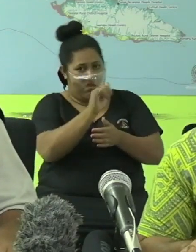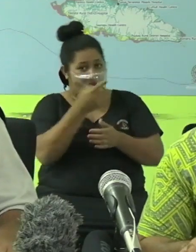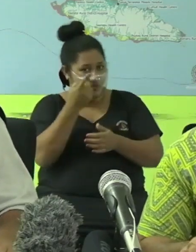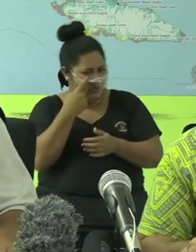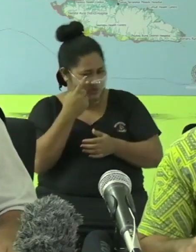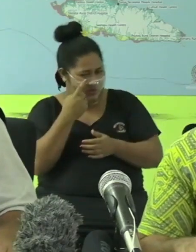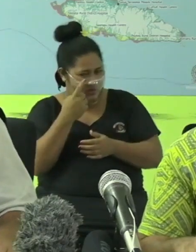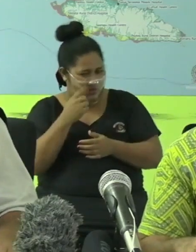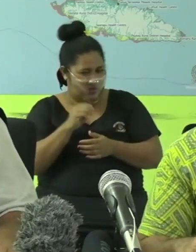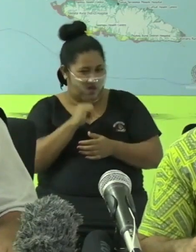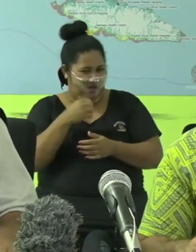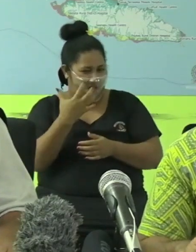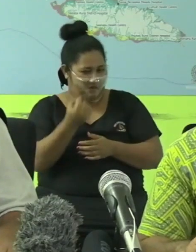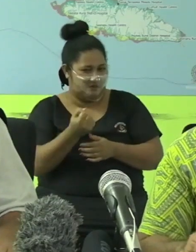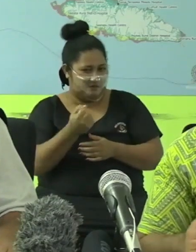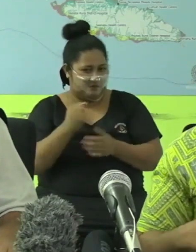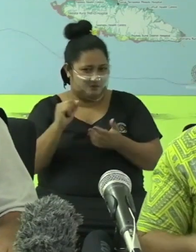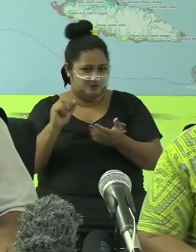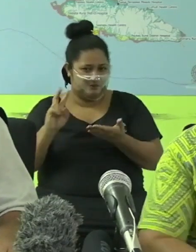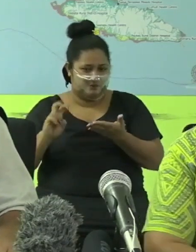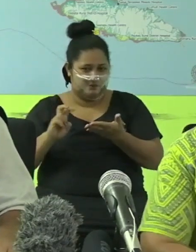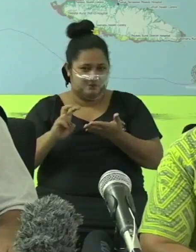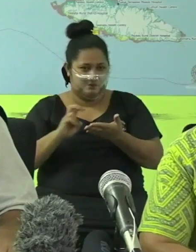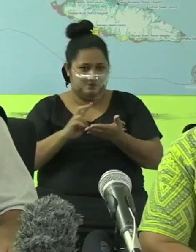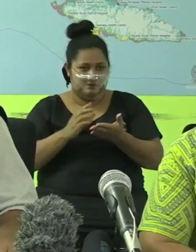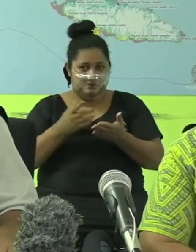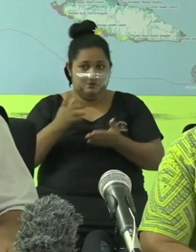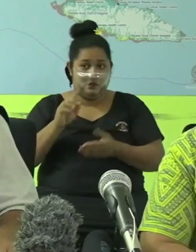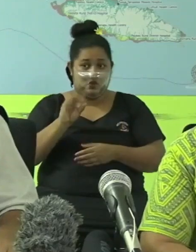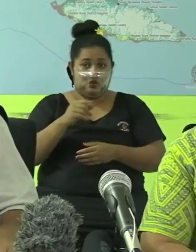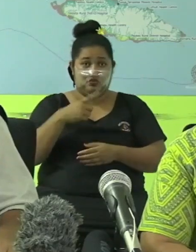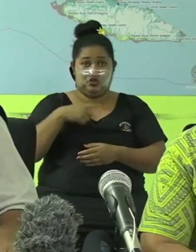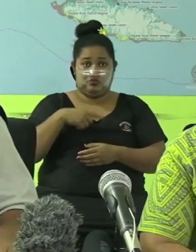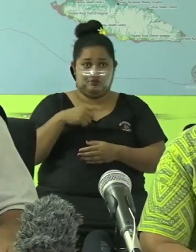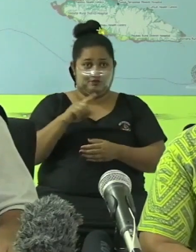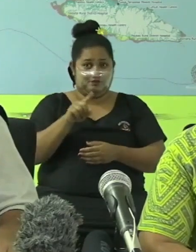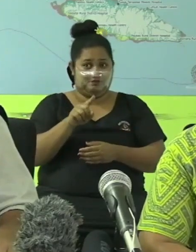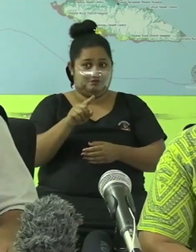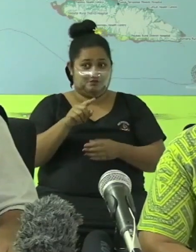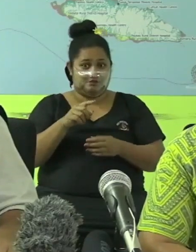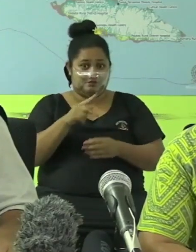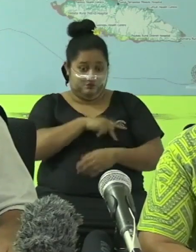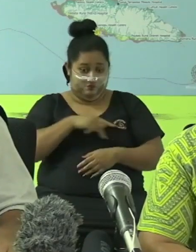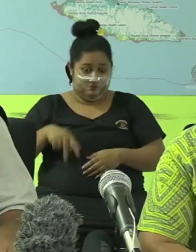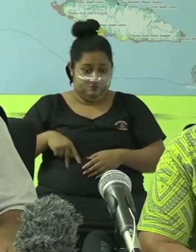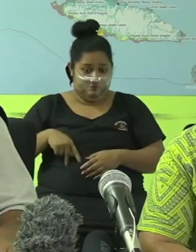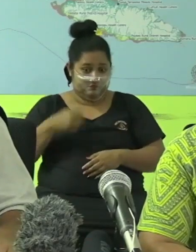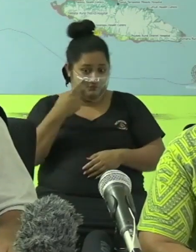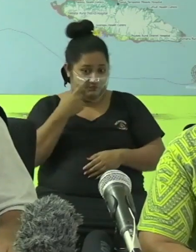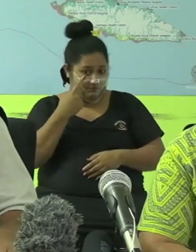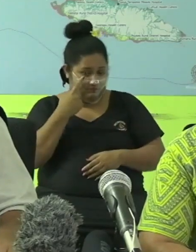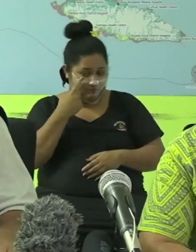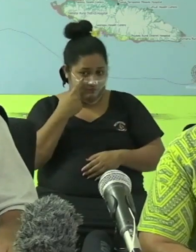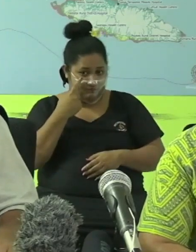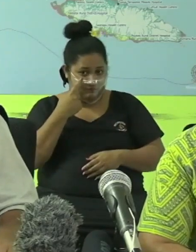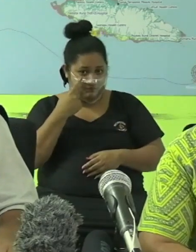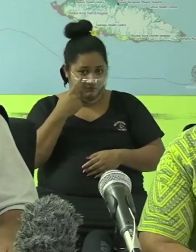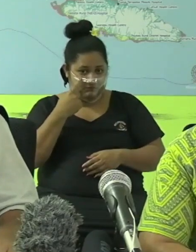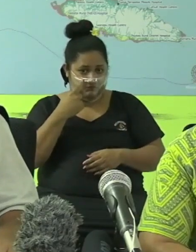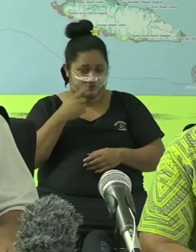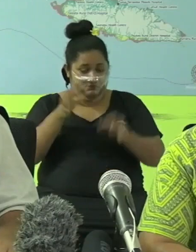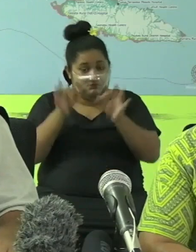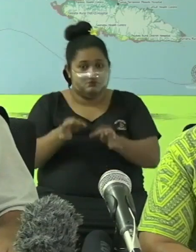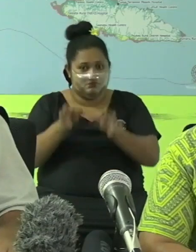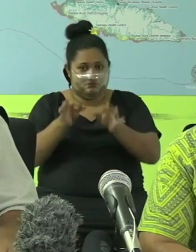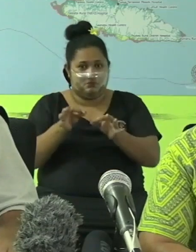ia sa le liu i le tō whaa kāpeneta. Mai se i tulaga lenei o le whaanga solo test